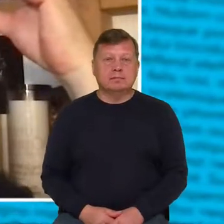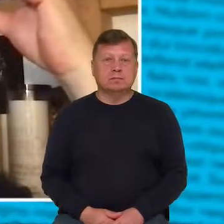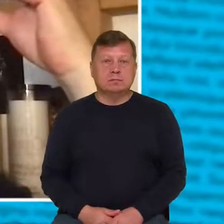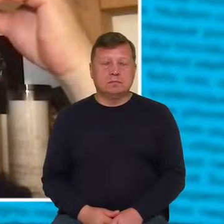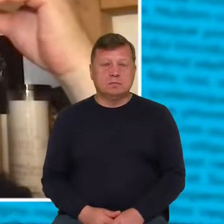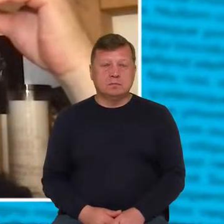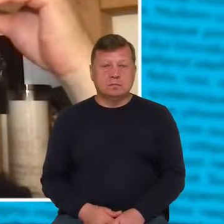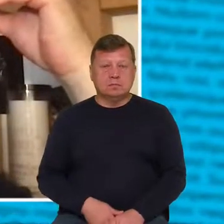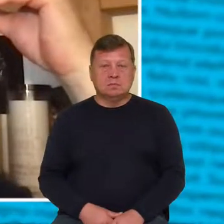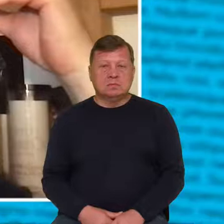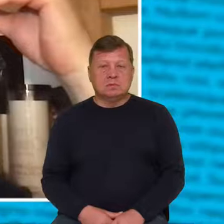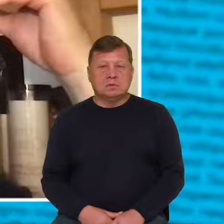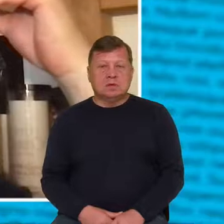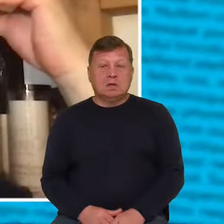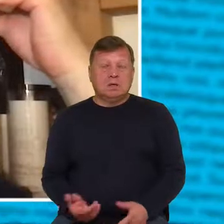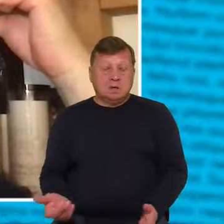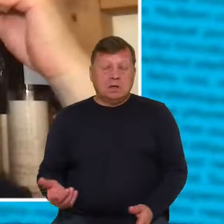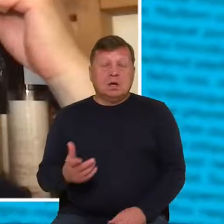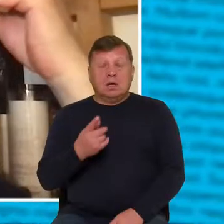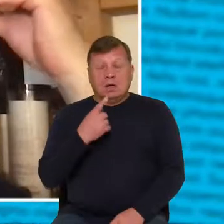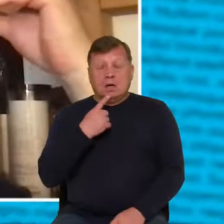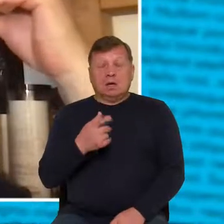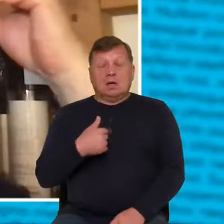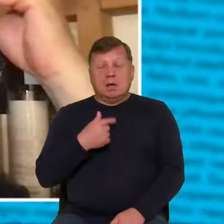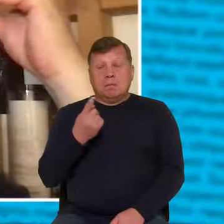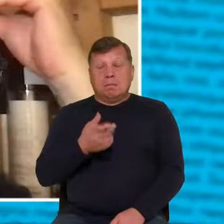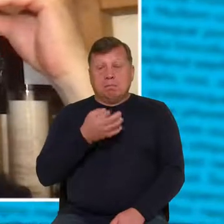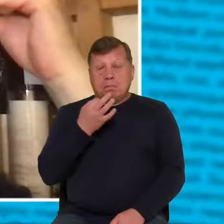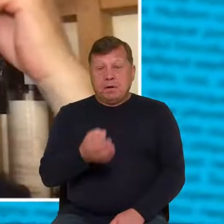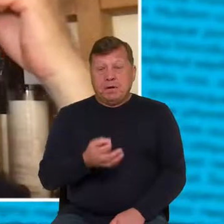jednym z wielkich pytań naszych czasów jest